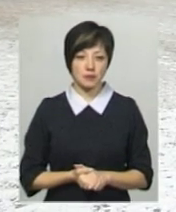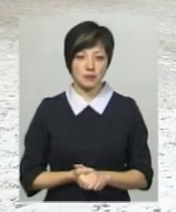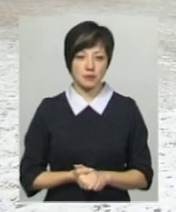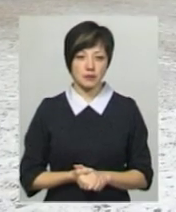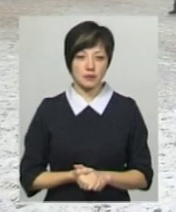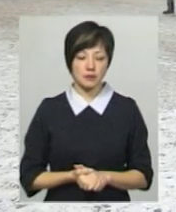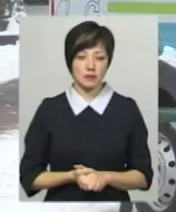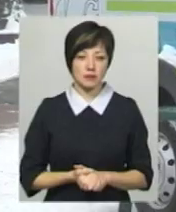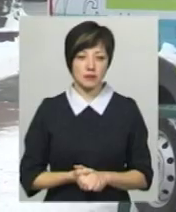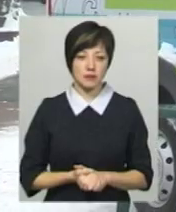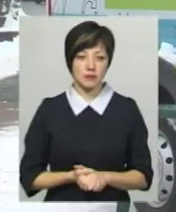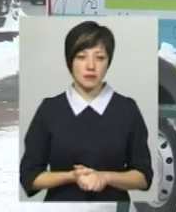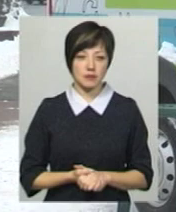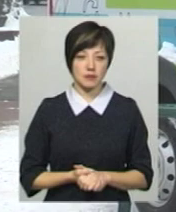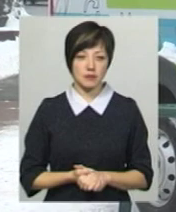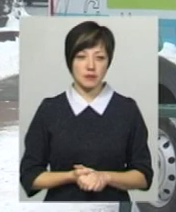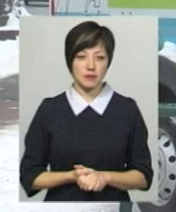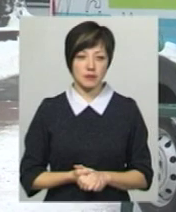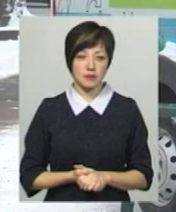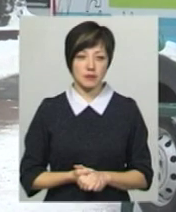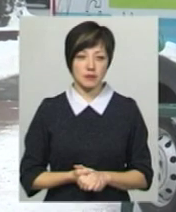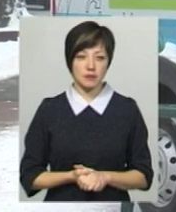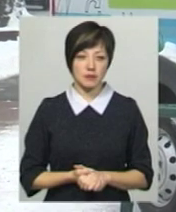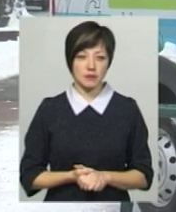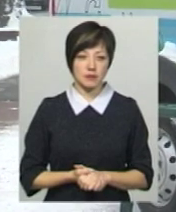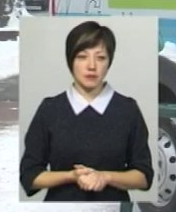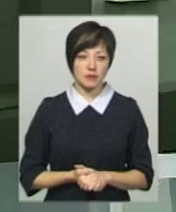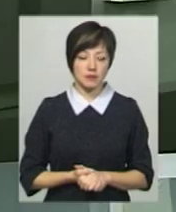Олександр Горішевський, Іван Мовчан, Віктор Кривий. Новини «Поділляцентр».